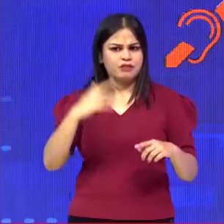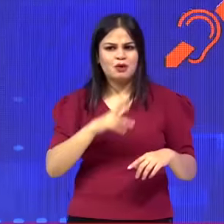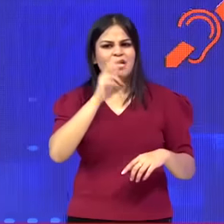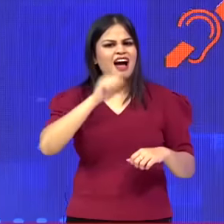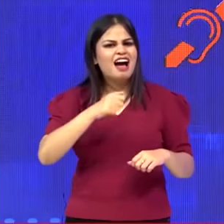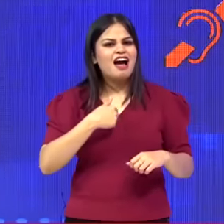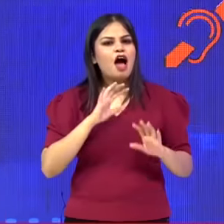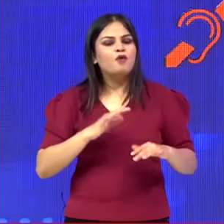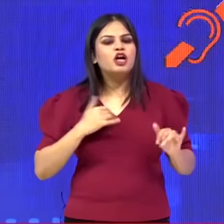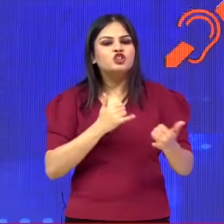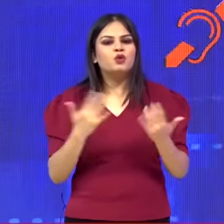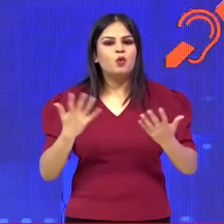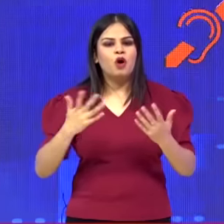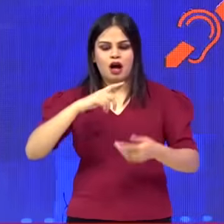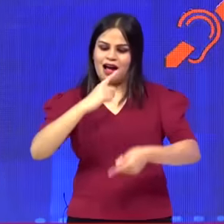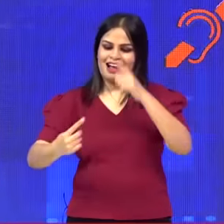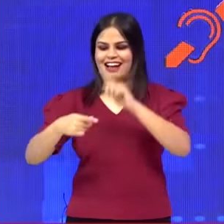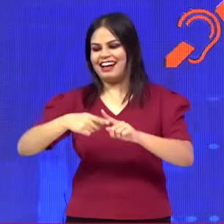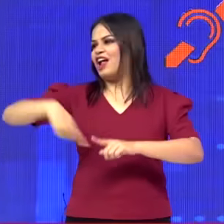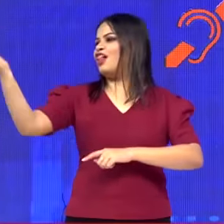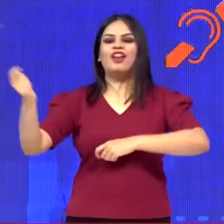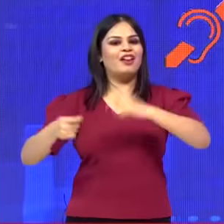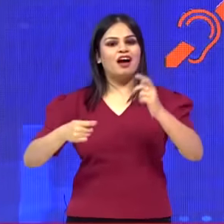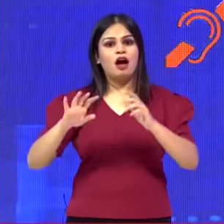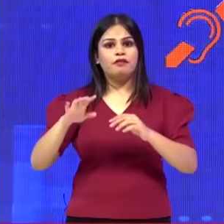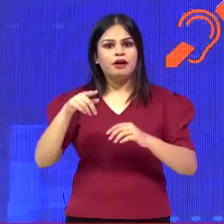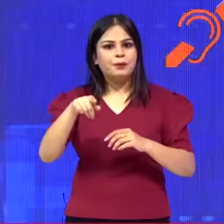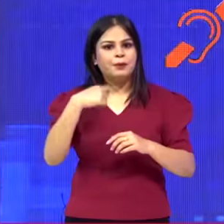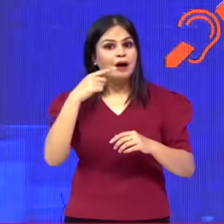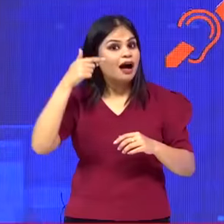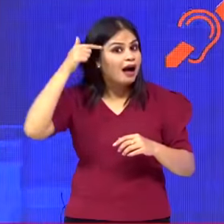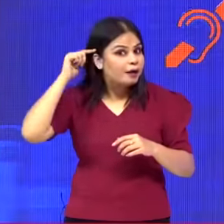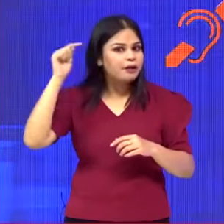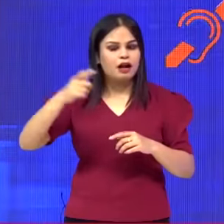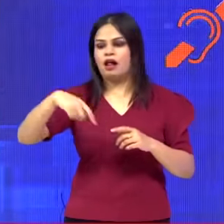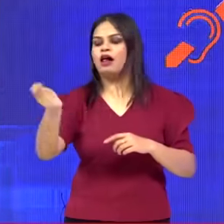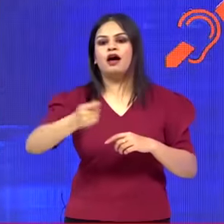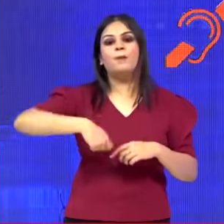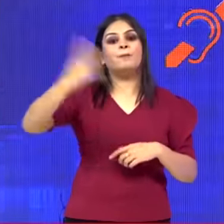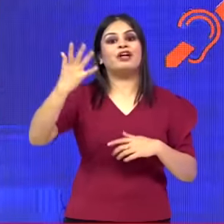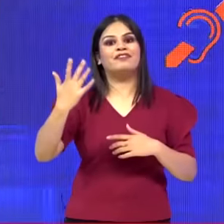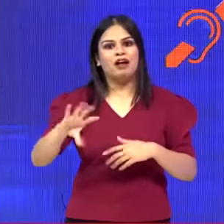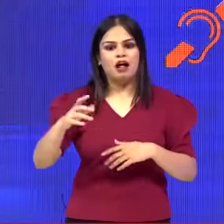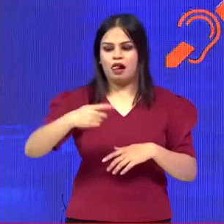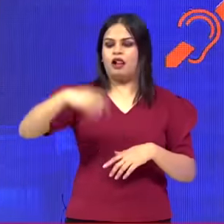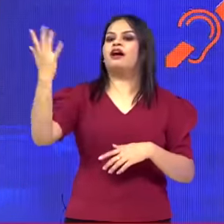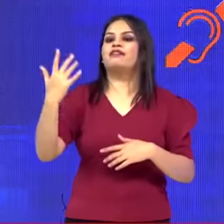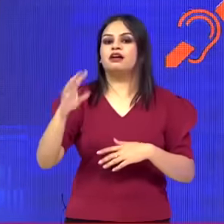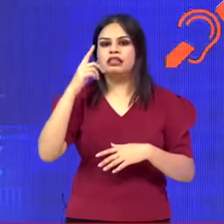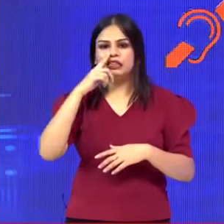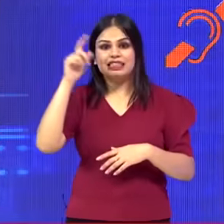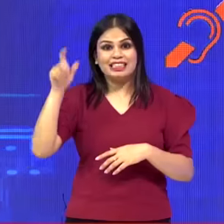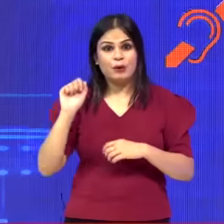थे ना, इनके हाथ से डांडिया छूट गया ऑडियंस में करते करते, हाँ, और सीधा के एक लड़की